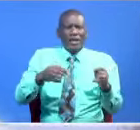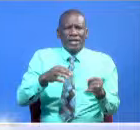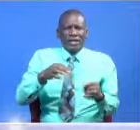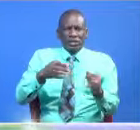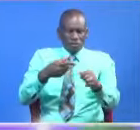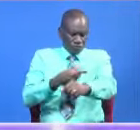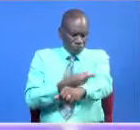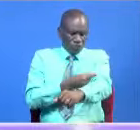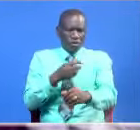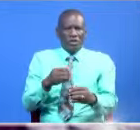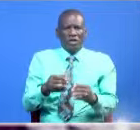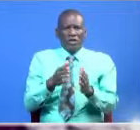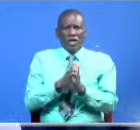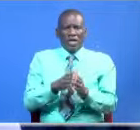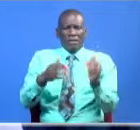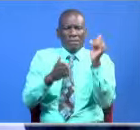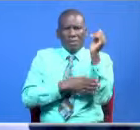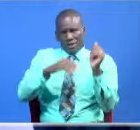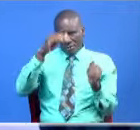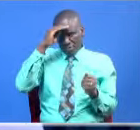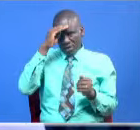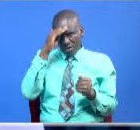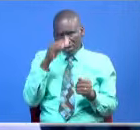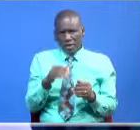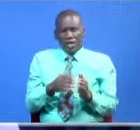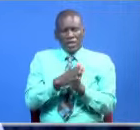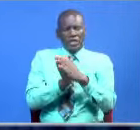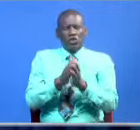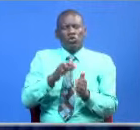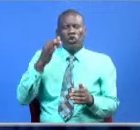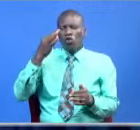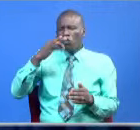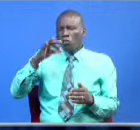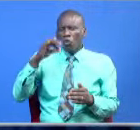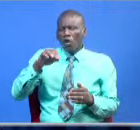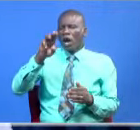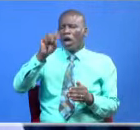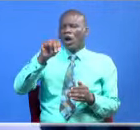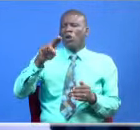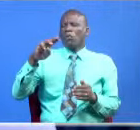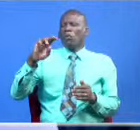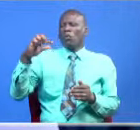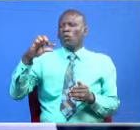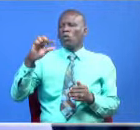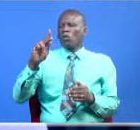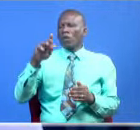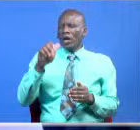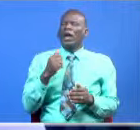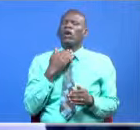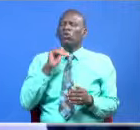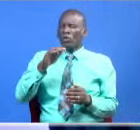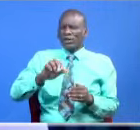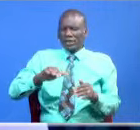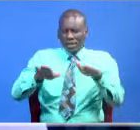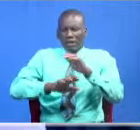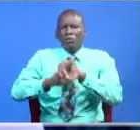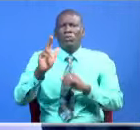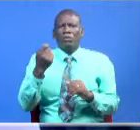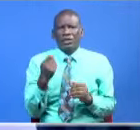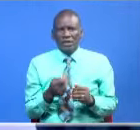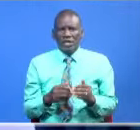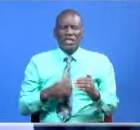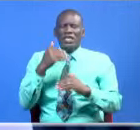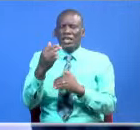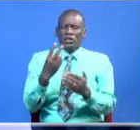za kulevya na pombe haramu. The Martin story of muguka. I will ask the Deputy President in the